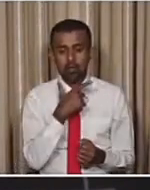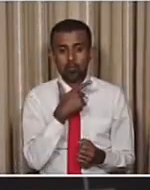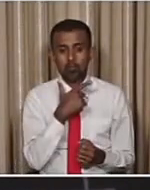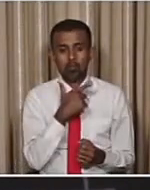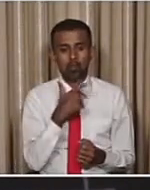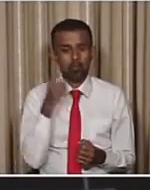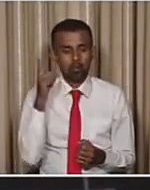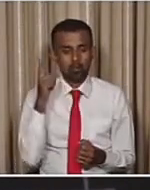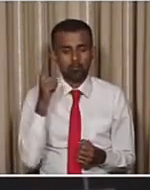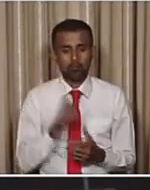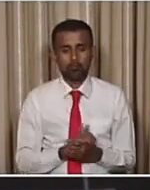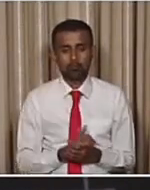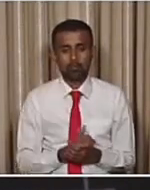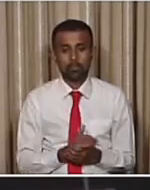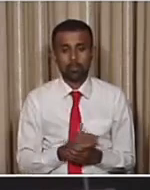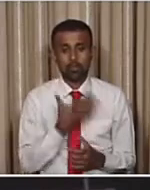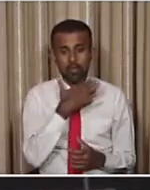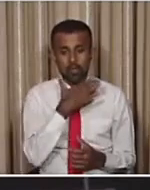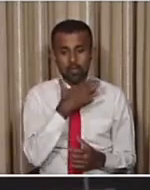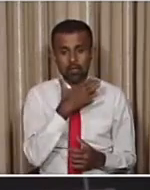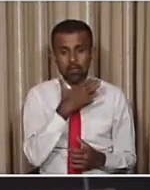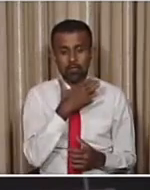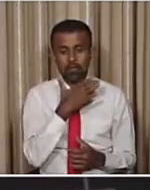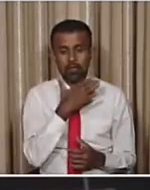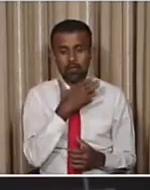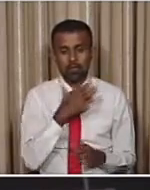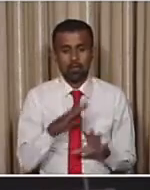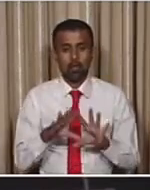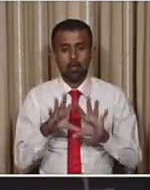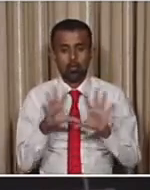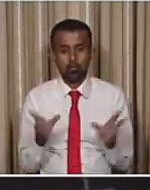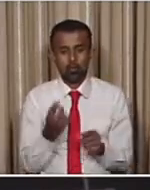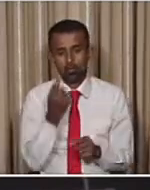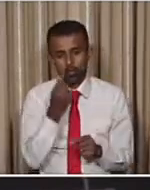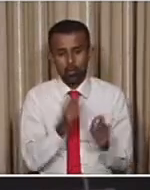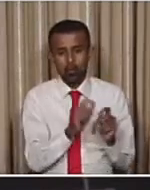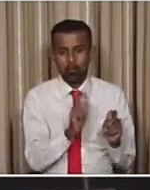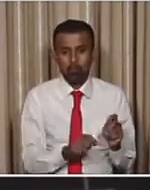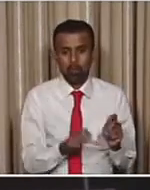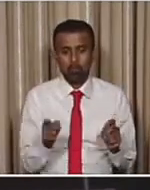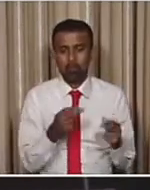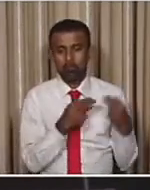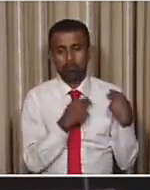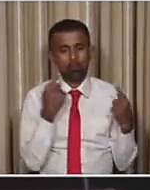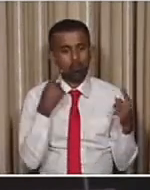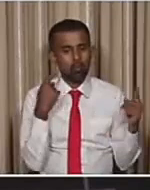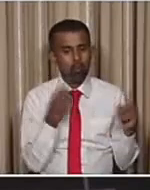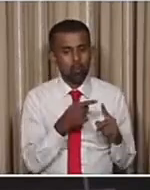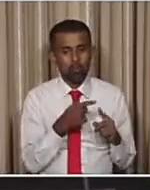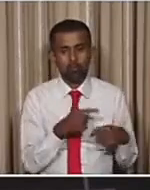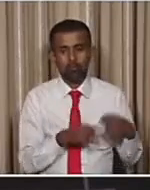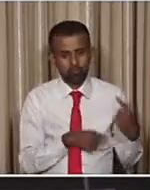சர்வதேச மன்னிப்பு சபை இந்த விடயங்களை, பொறுப்புக்கூறல், மனித உரிமை, இந்த விடயங்களில் அடிக்கடி வலியுறுத்துகிறார்கள். ஆனால் இலங்கையில் அது